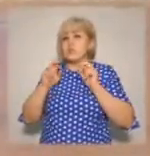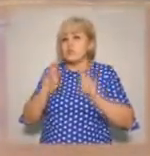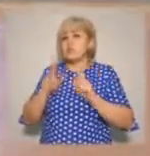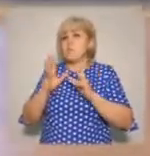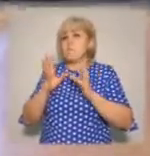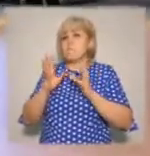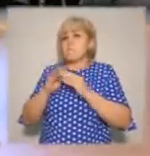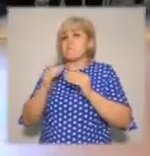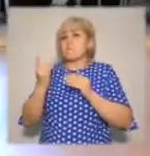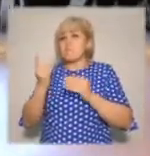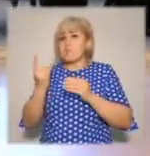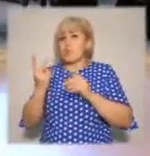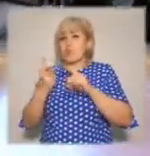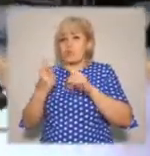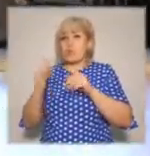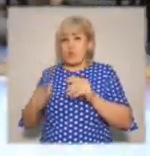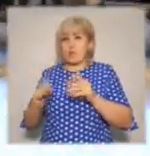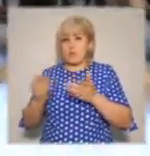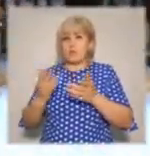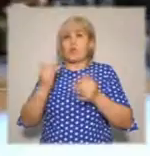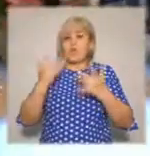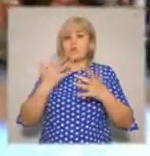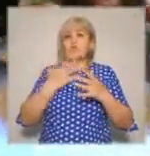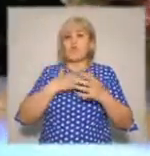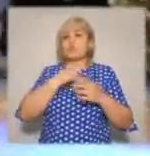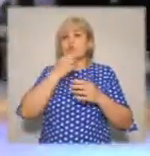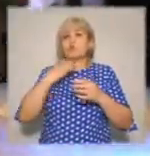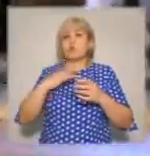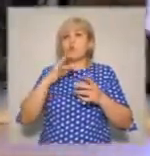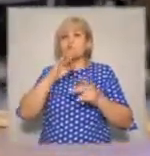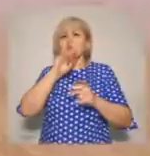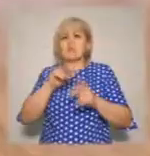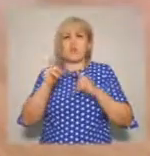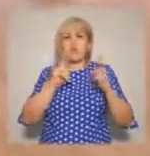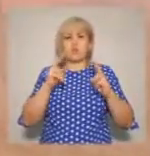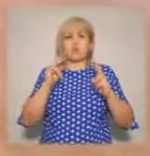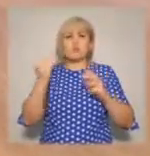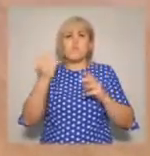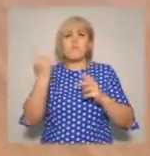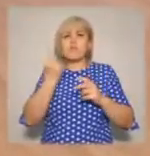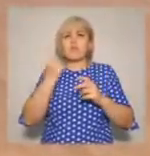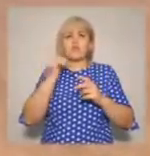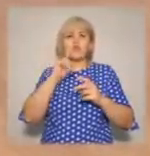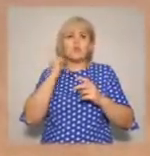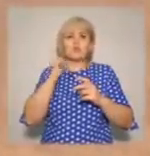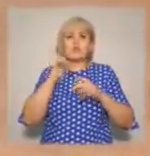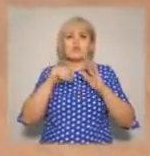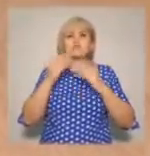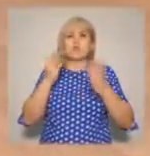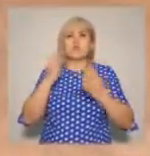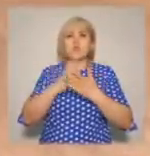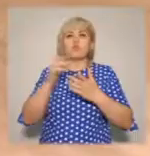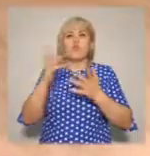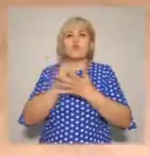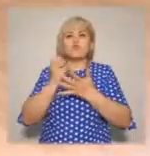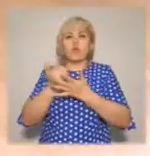наш танцевальный спорт. Ну и, конечно, мой старший сын, он профессионально танцует, у него первый юношеский разряд. Вот, то есть получается, что